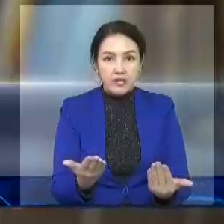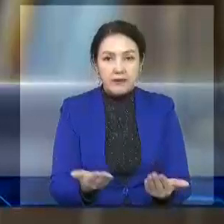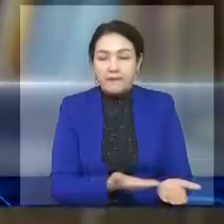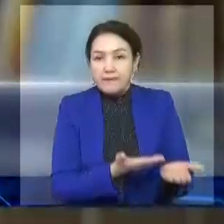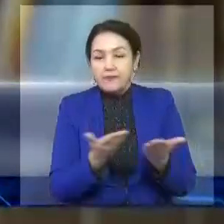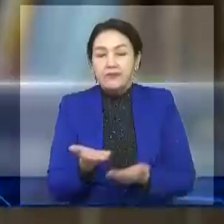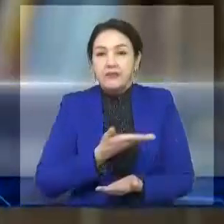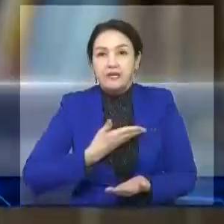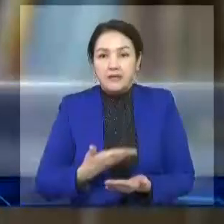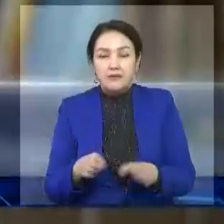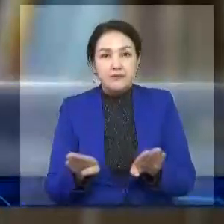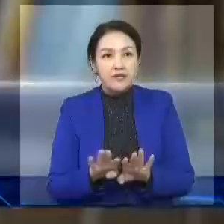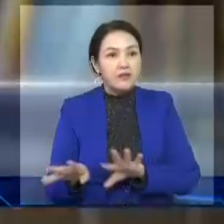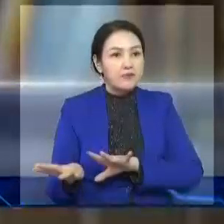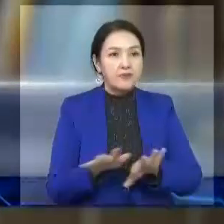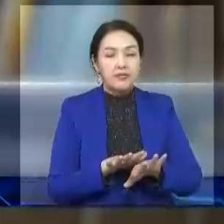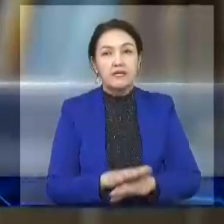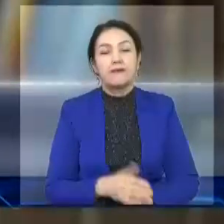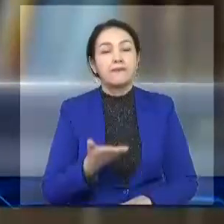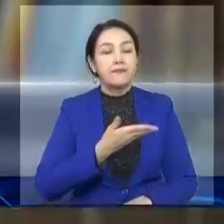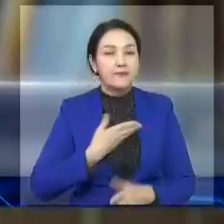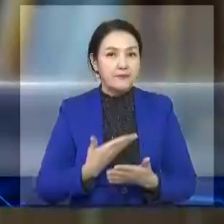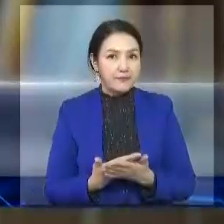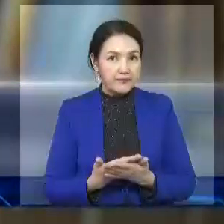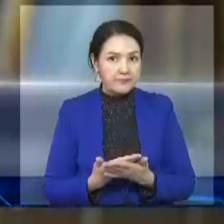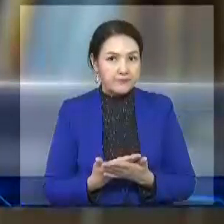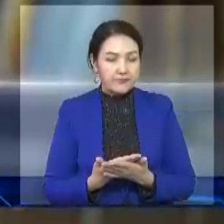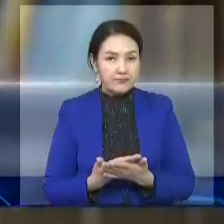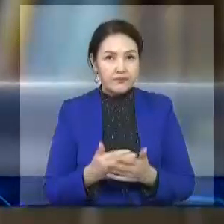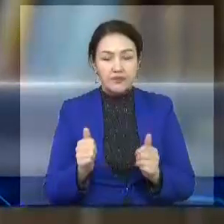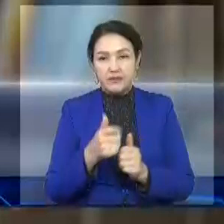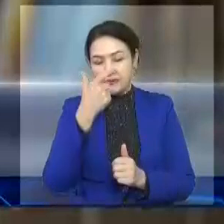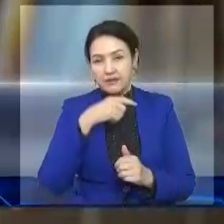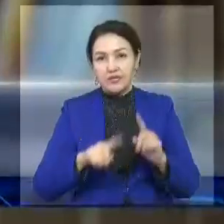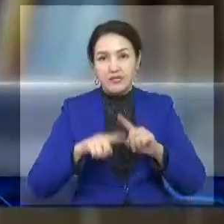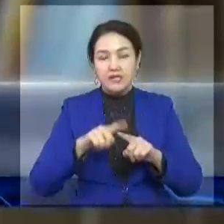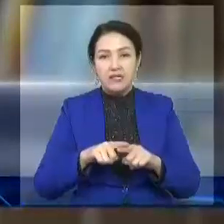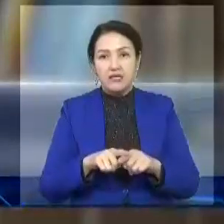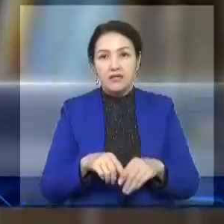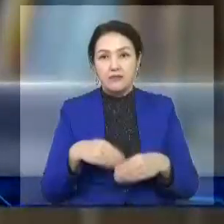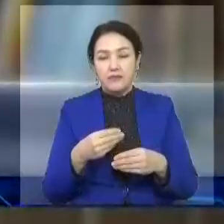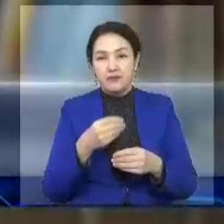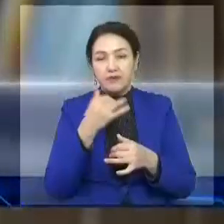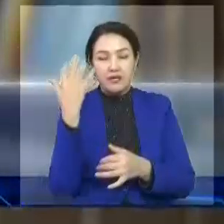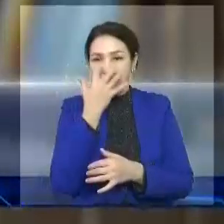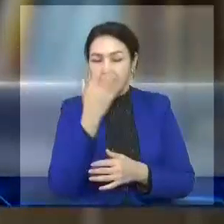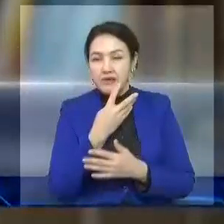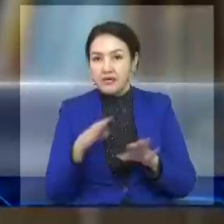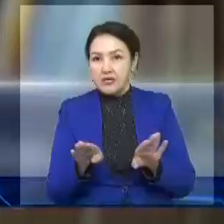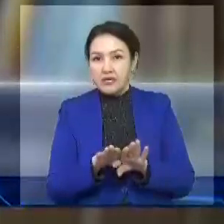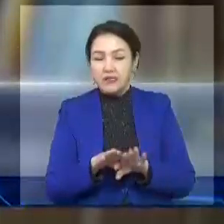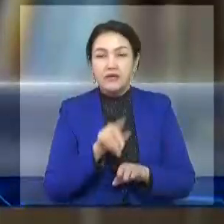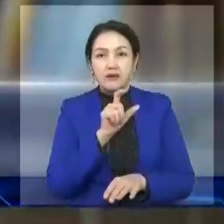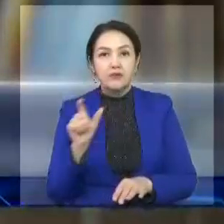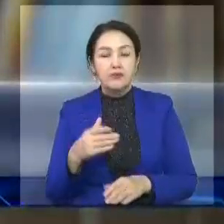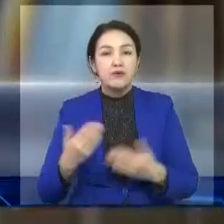привлекли нас вот такое мероприятие, мы возле своих родителей обеспечены, мы не видели вот таких